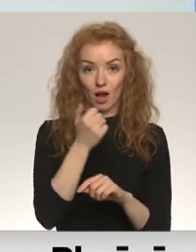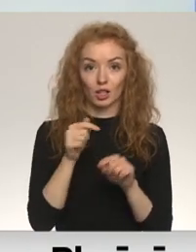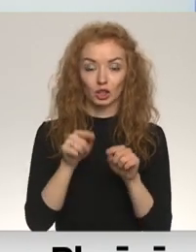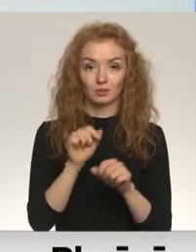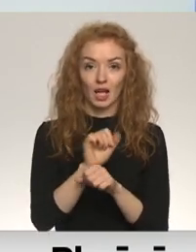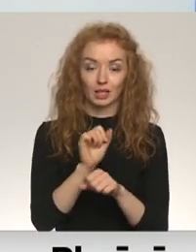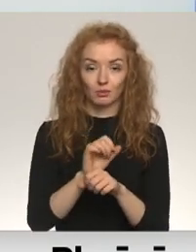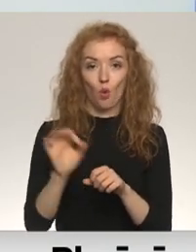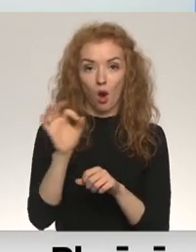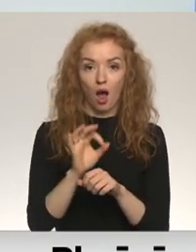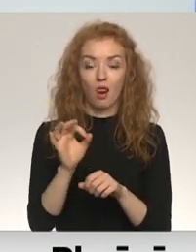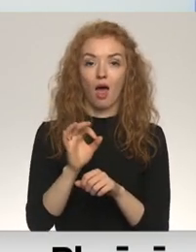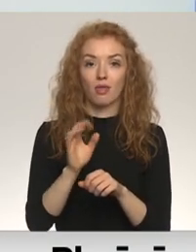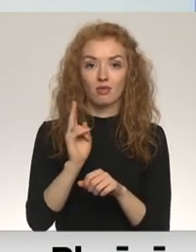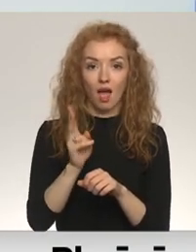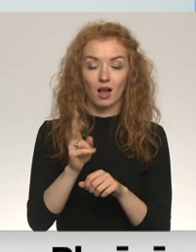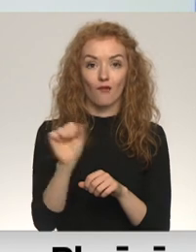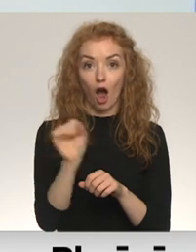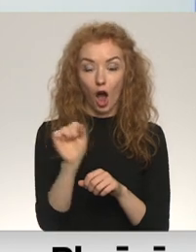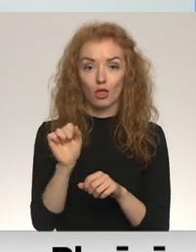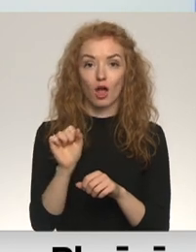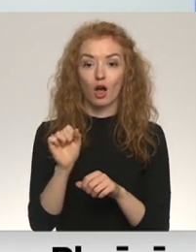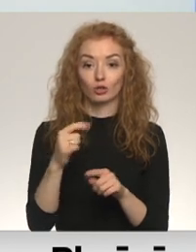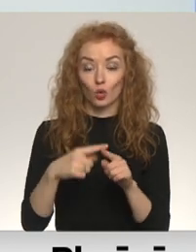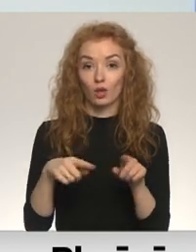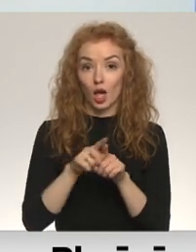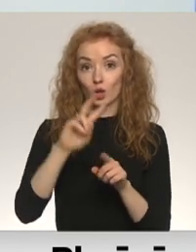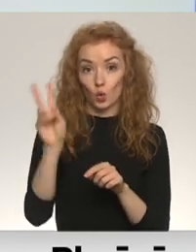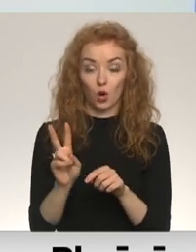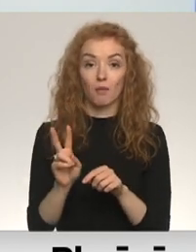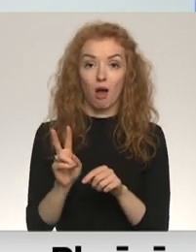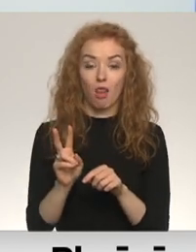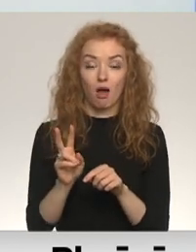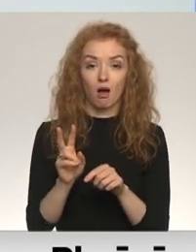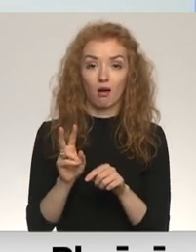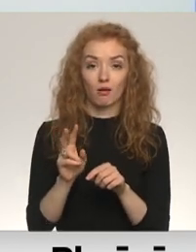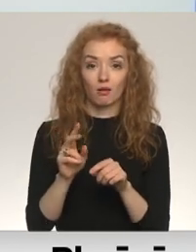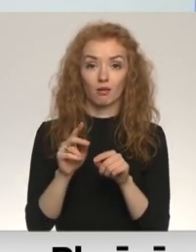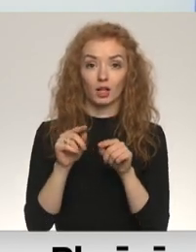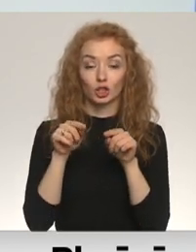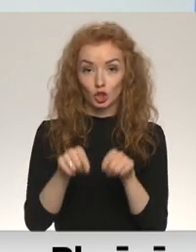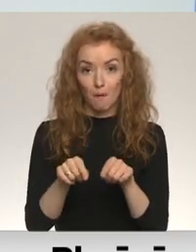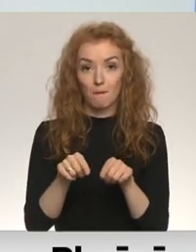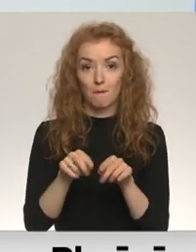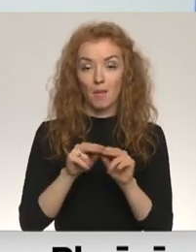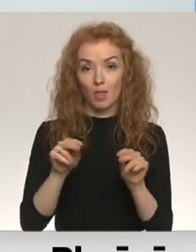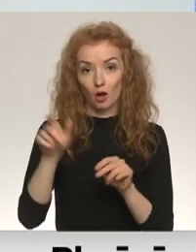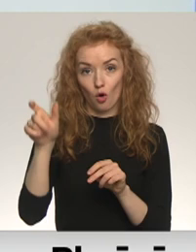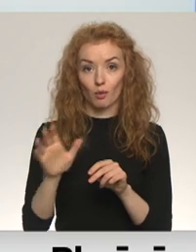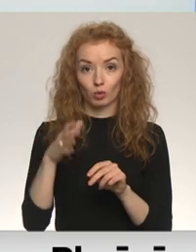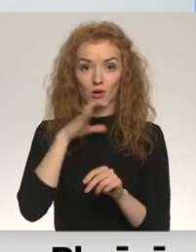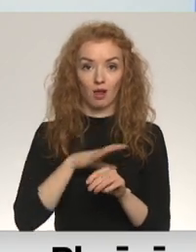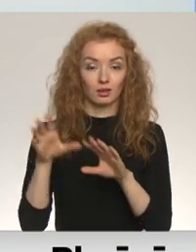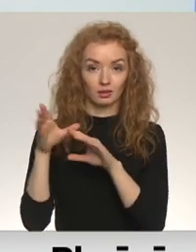Salaspils Olainai, Mārupei, Ķekavai, Ādažiem, ja, un arī Jūrmalai, ja, tur arī tad šiem pedagogiem draud algas